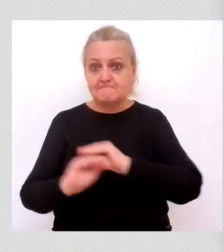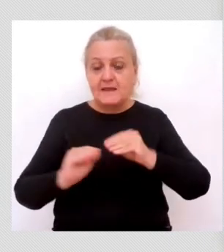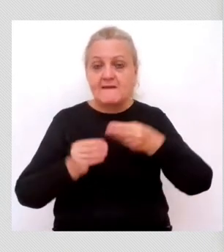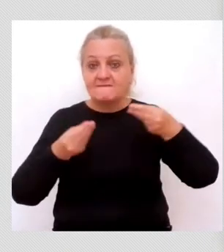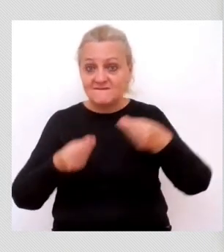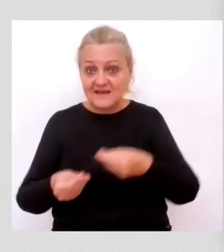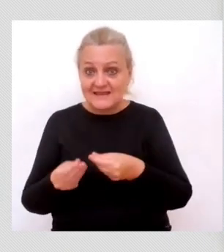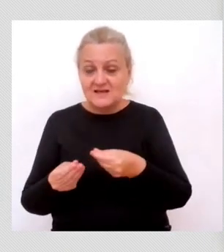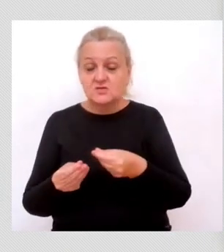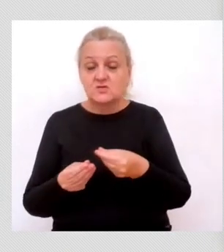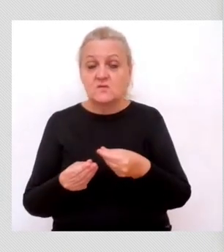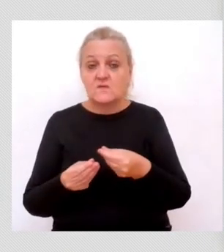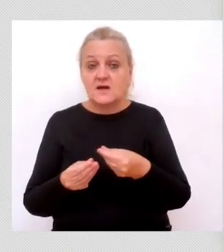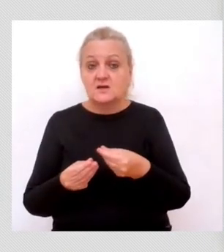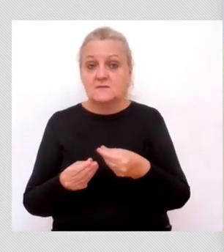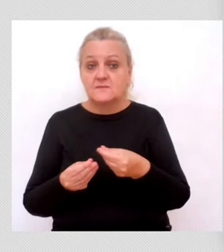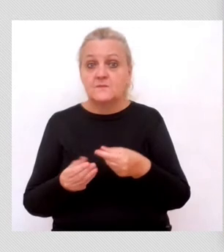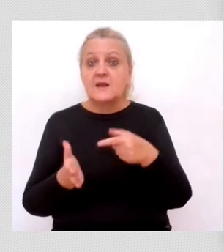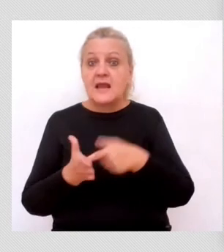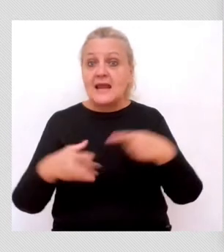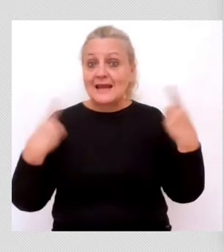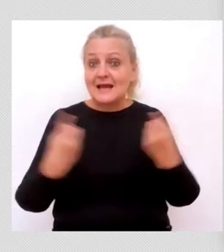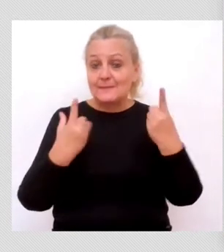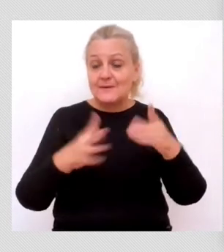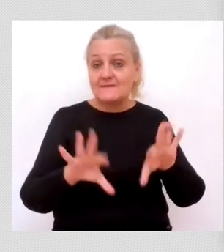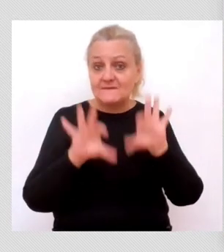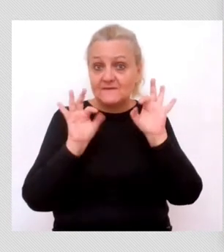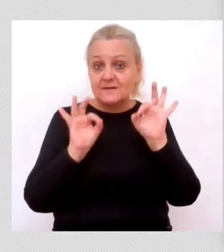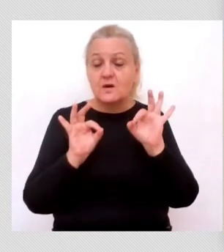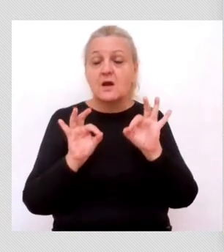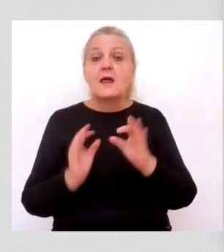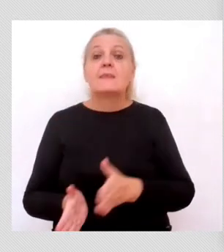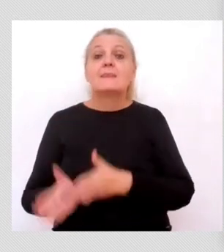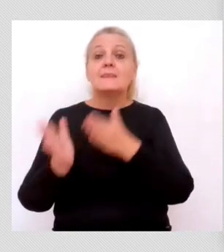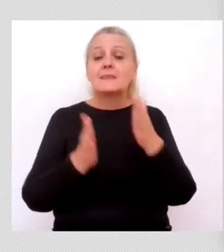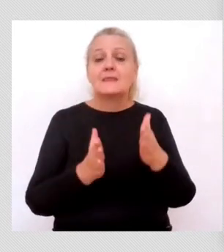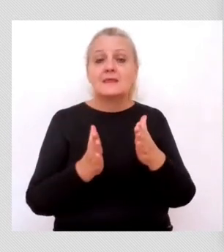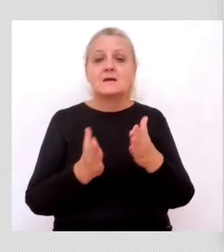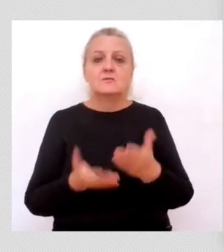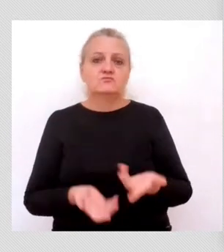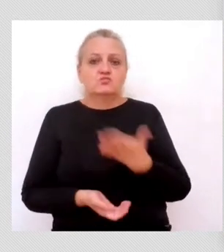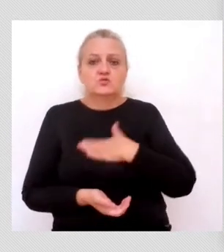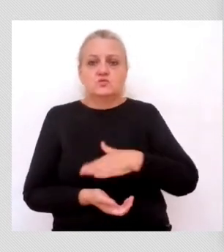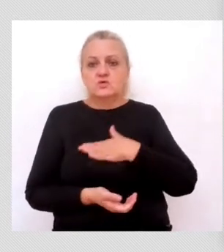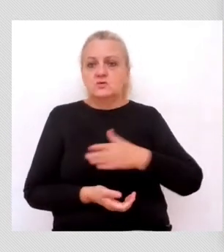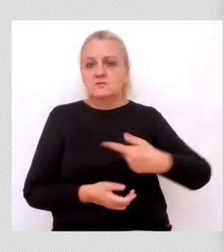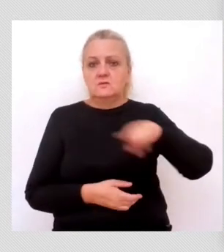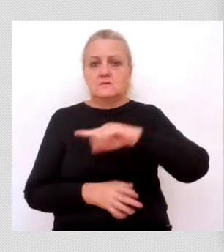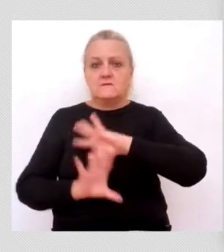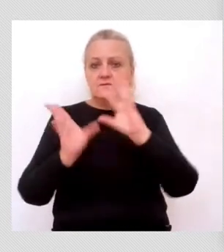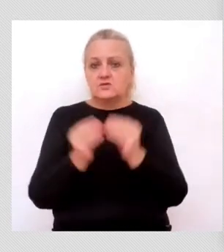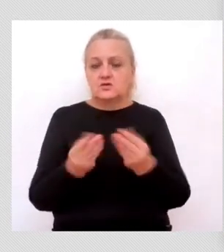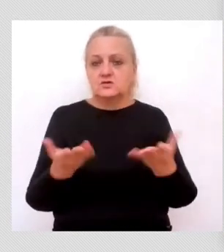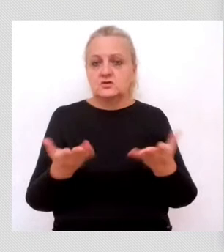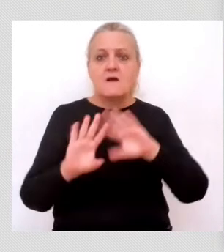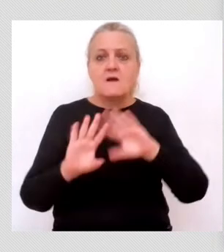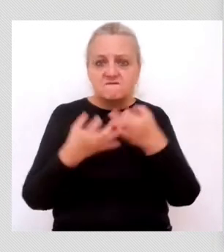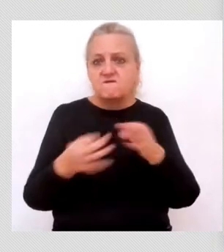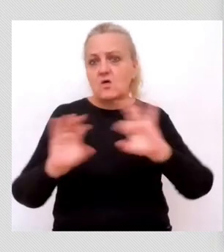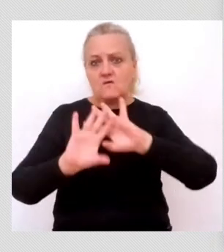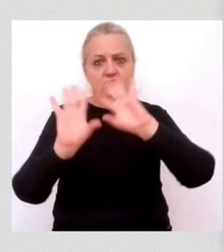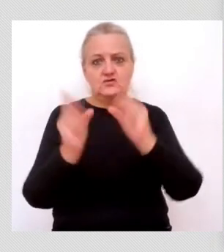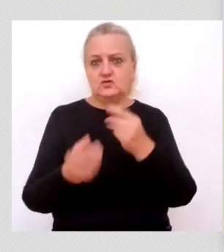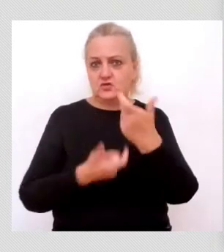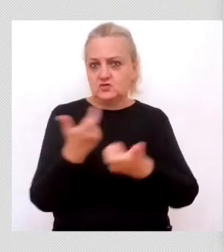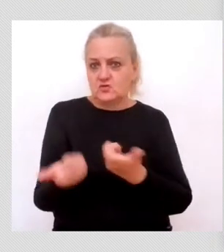finansowania kampanii wyborczych, że następuje wolna amerykanka, że w zasadzie wolno niemalże wszystko, że